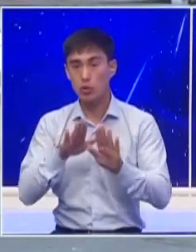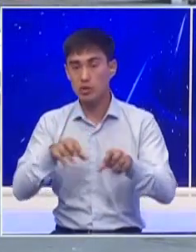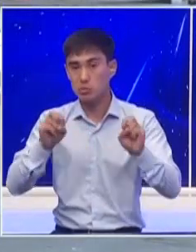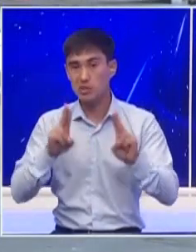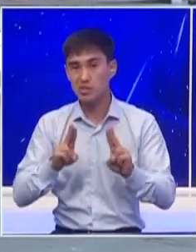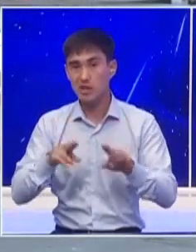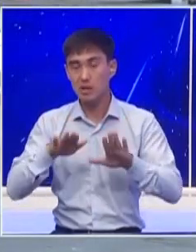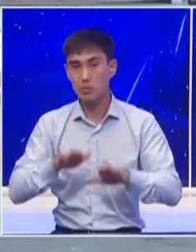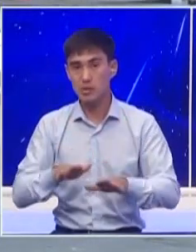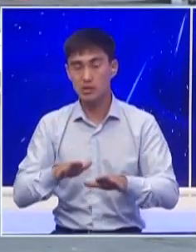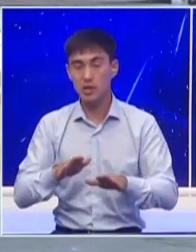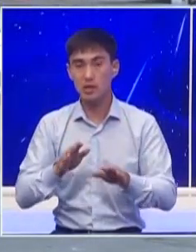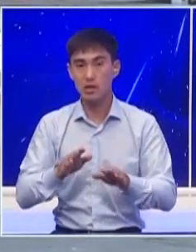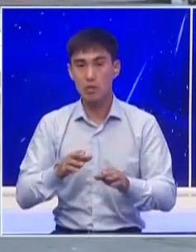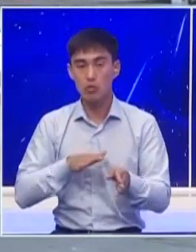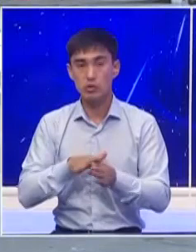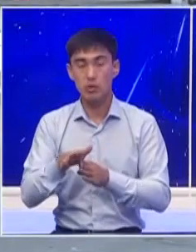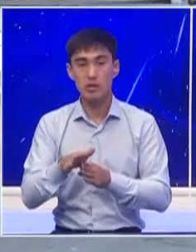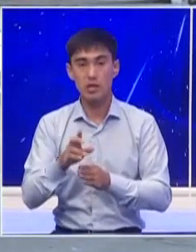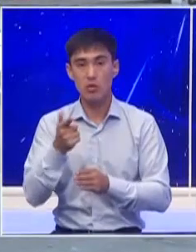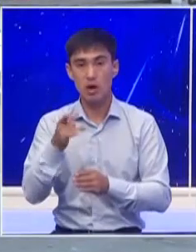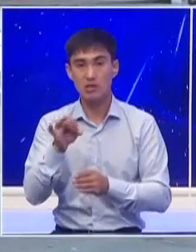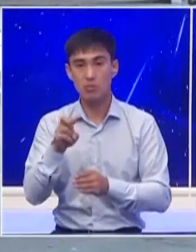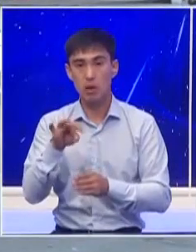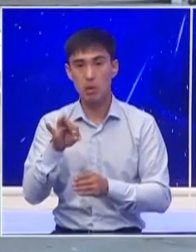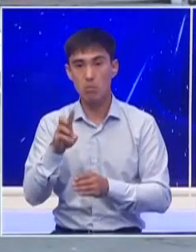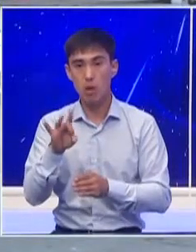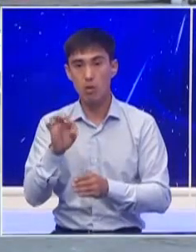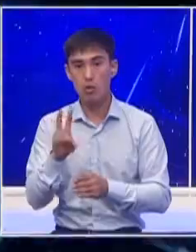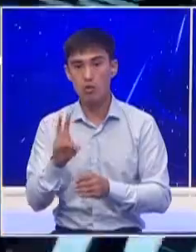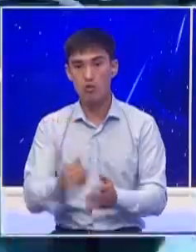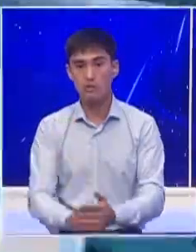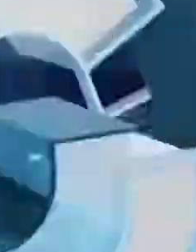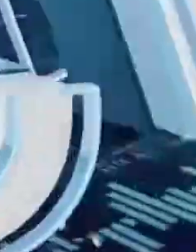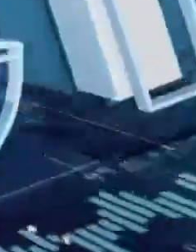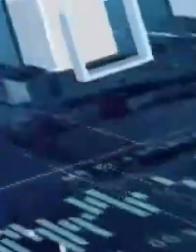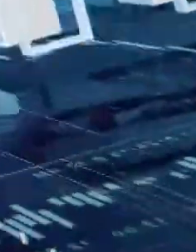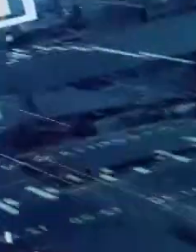стационарных специализированных станциях по заполнению газовых пропановых баллонов.